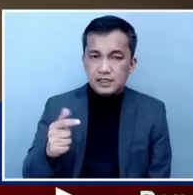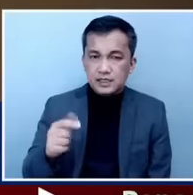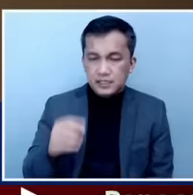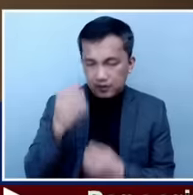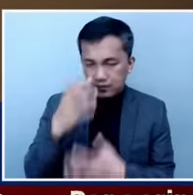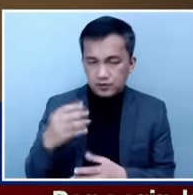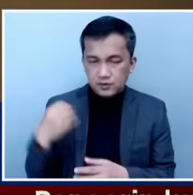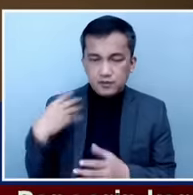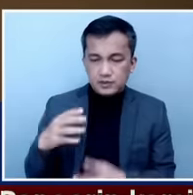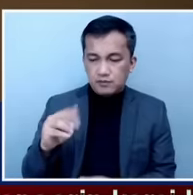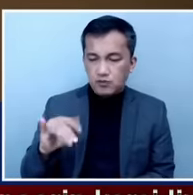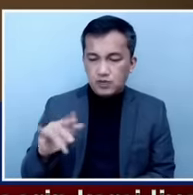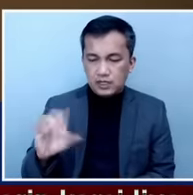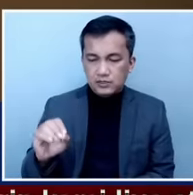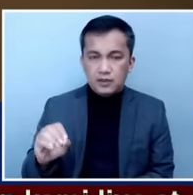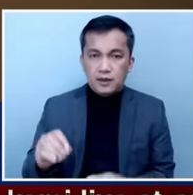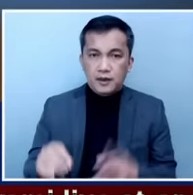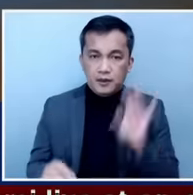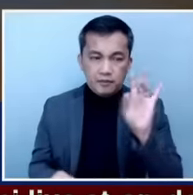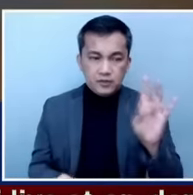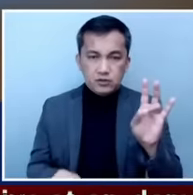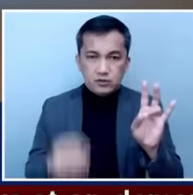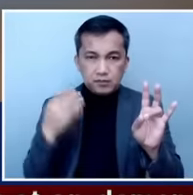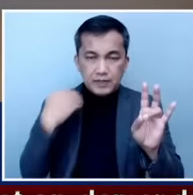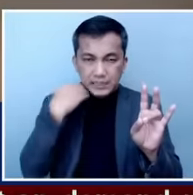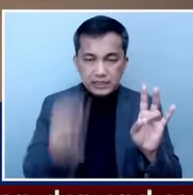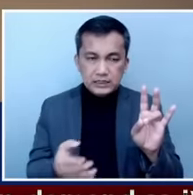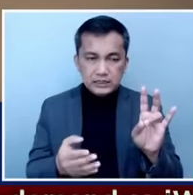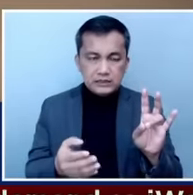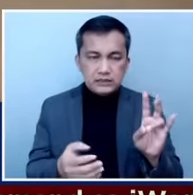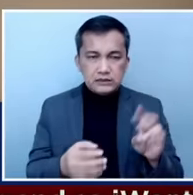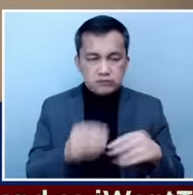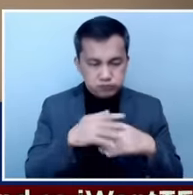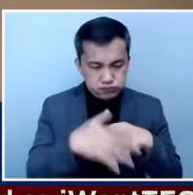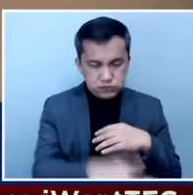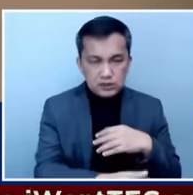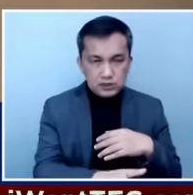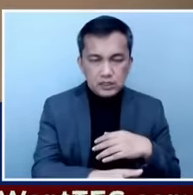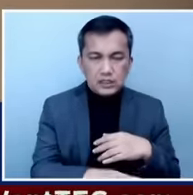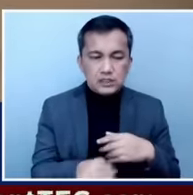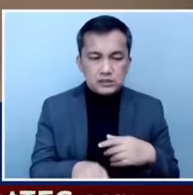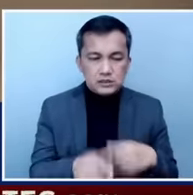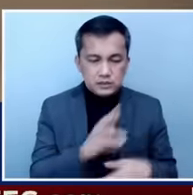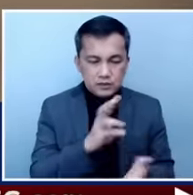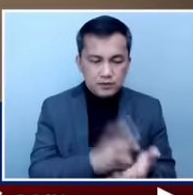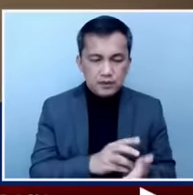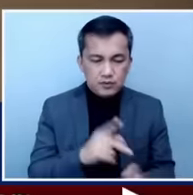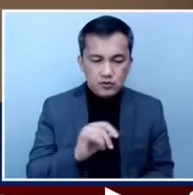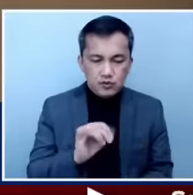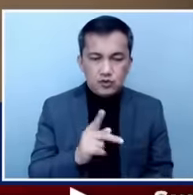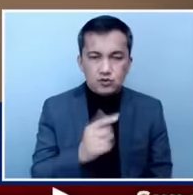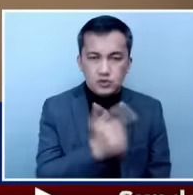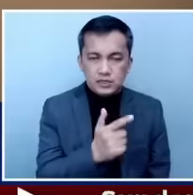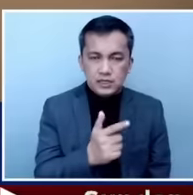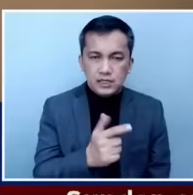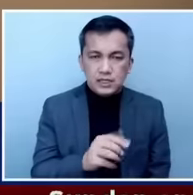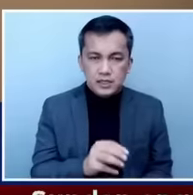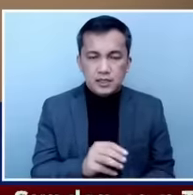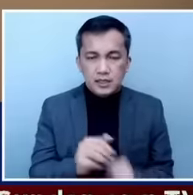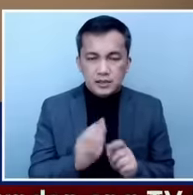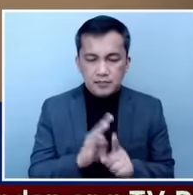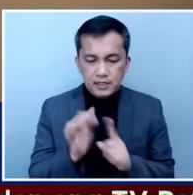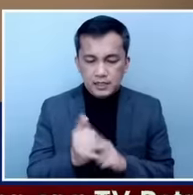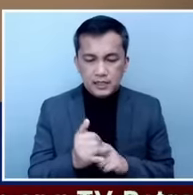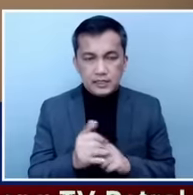Mongkayo, 7 bangkay ang nakuha nila mula sa gumuhong lupa sa mining area sa Purok 20 ng barangay Mount Diwata kaninang